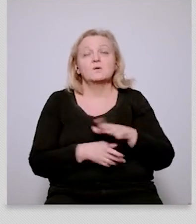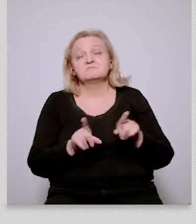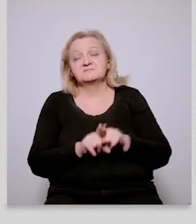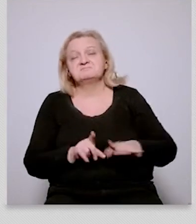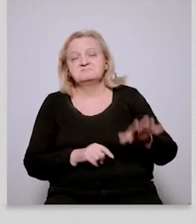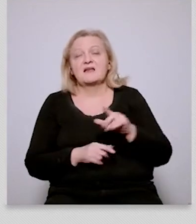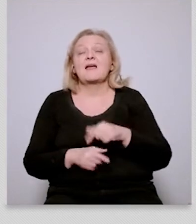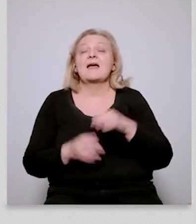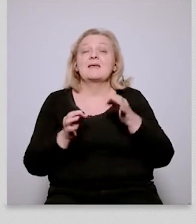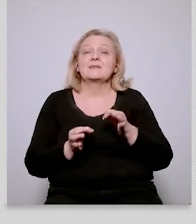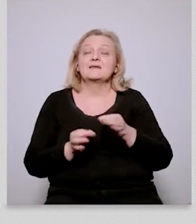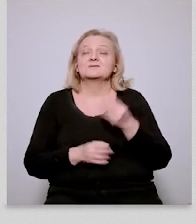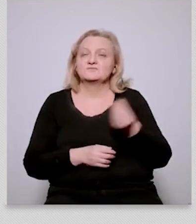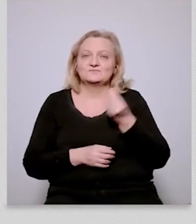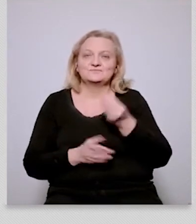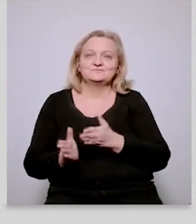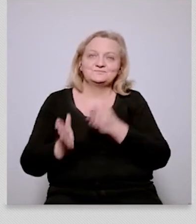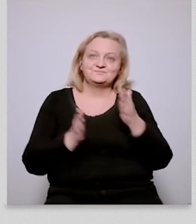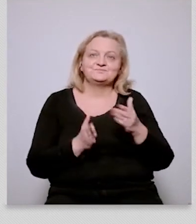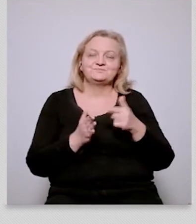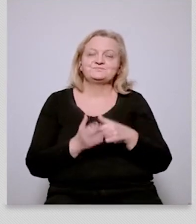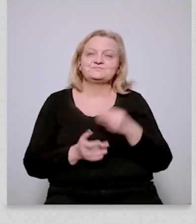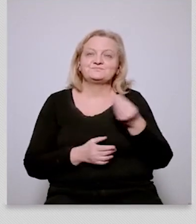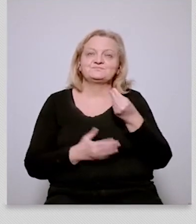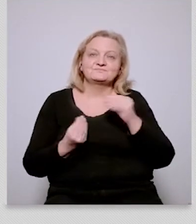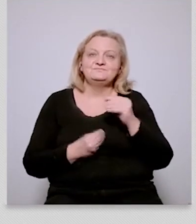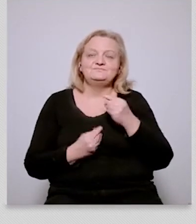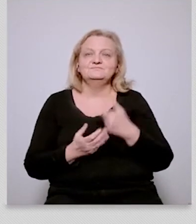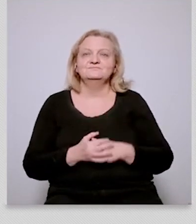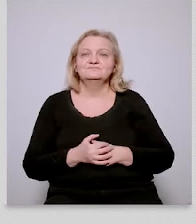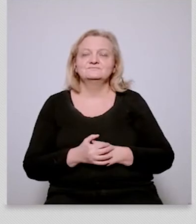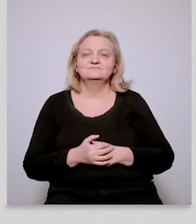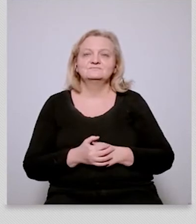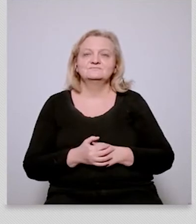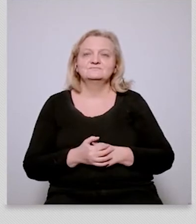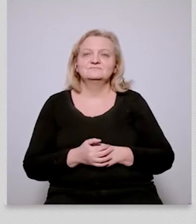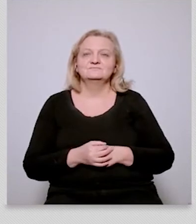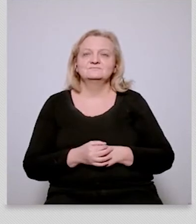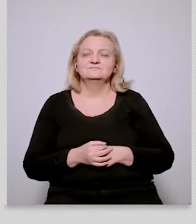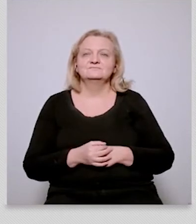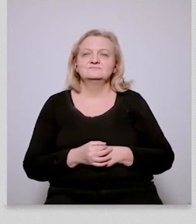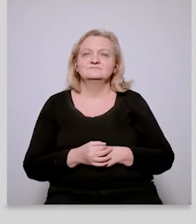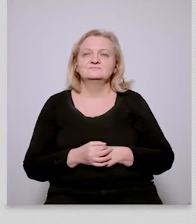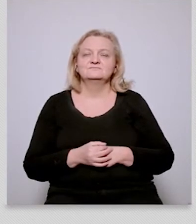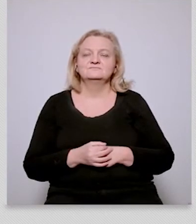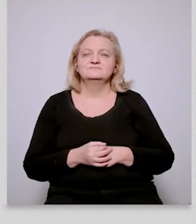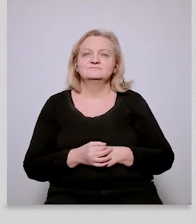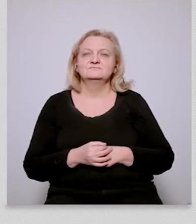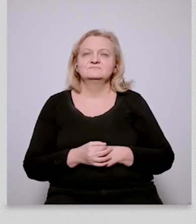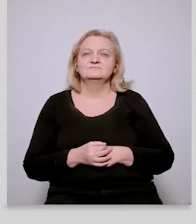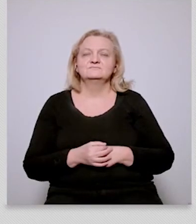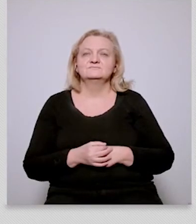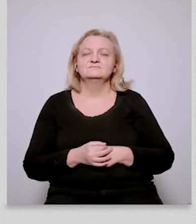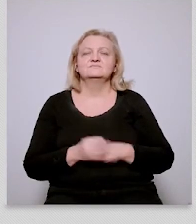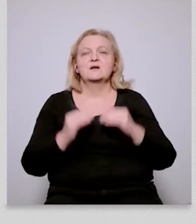troszeczkę znowu zbliżymy się czyli czy zniżymy się na poziom